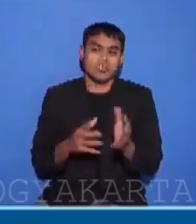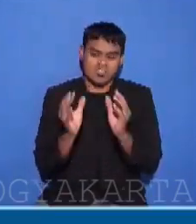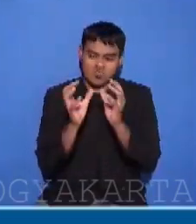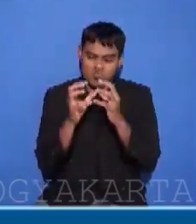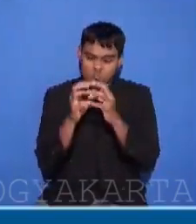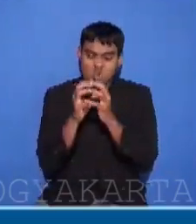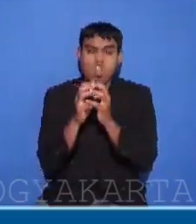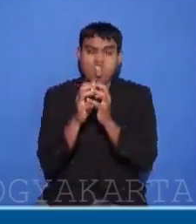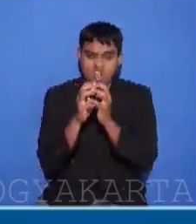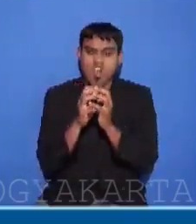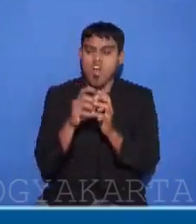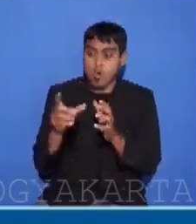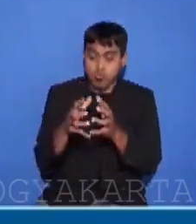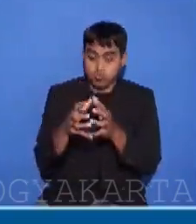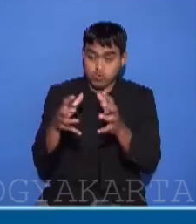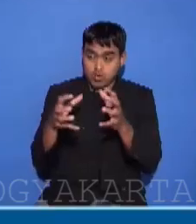ptil